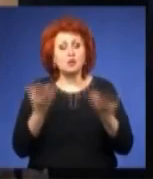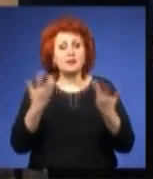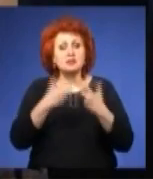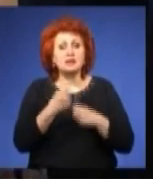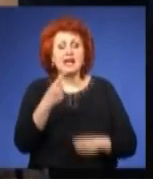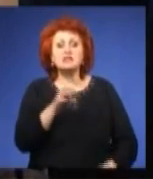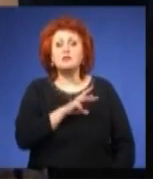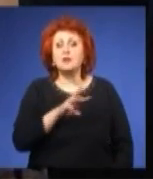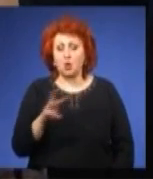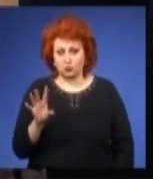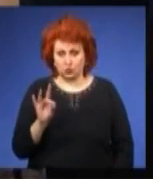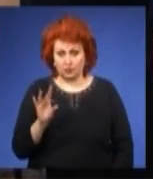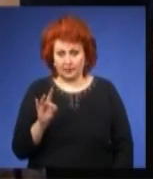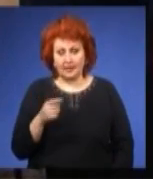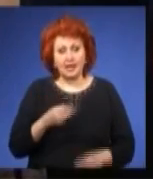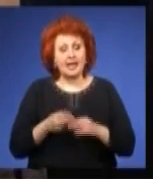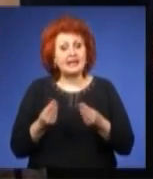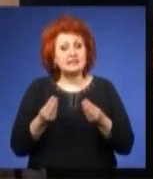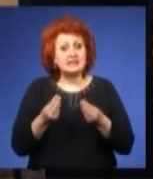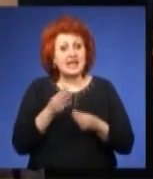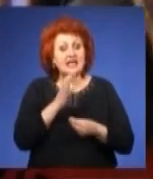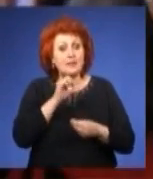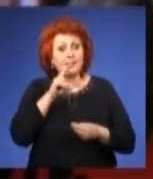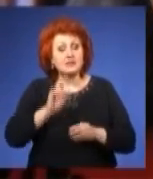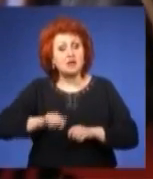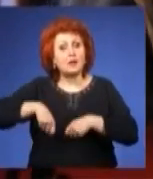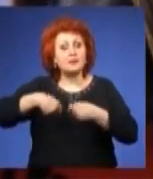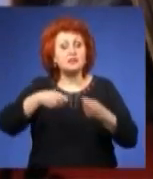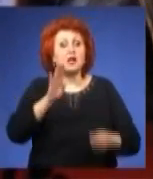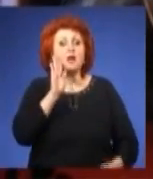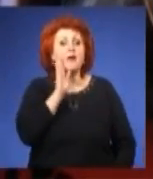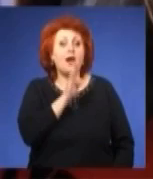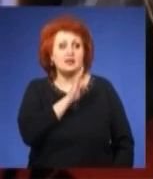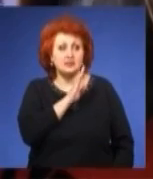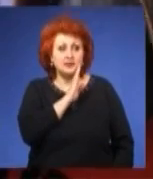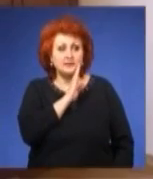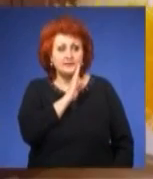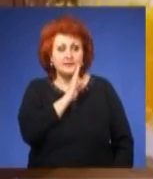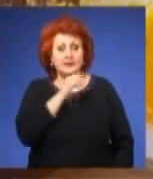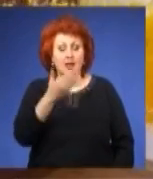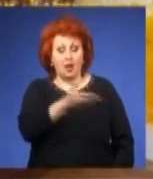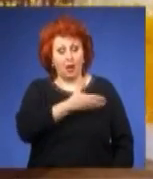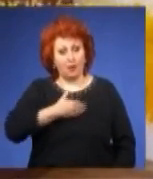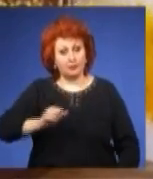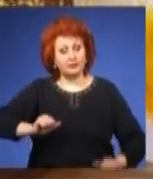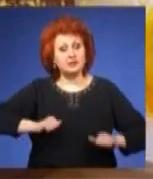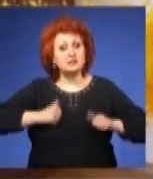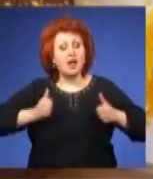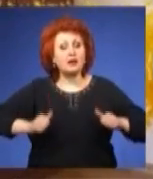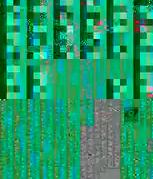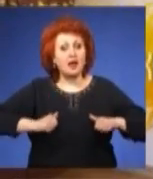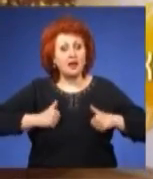Стоимость оборудования более 1 миллиона рублей. Именно эту сумму епископ Кирилл передал матери мальчика. Весьма потрудились наши